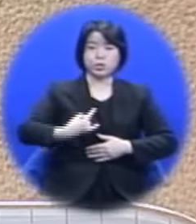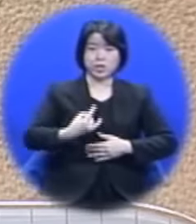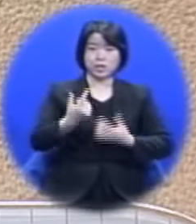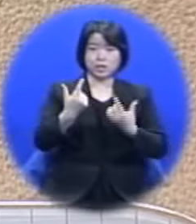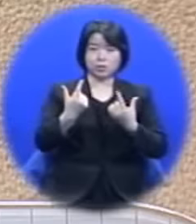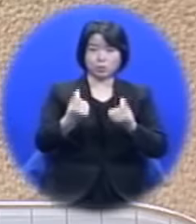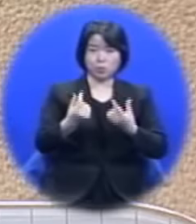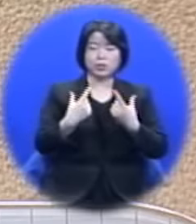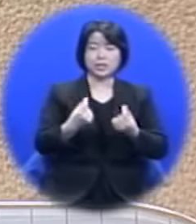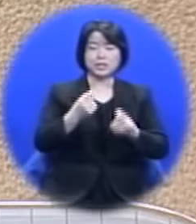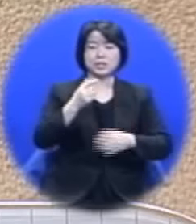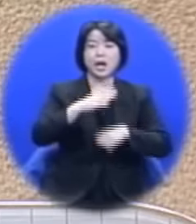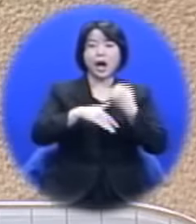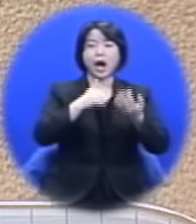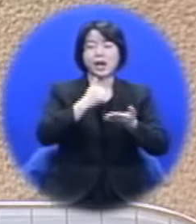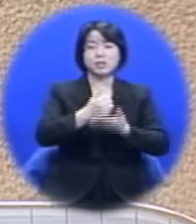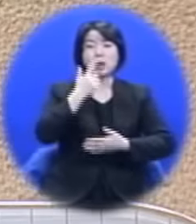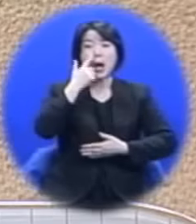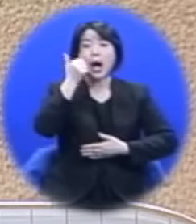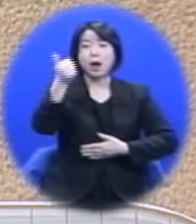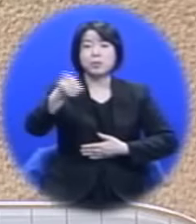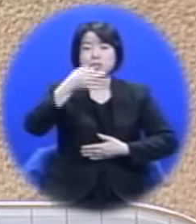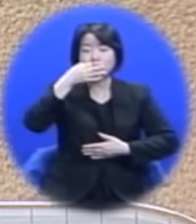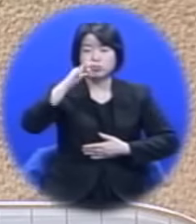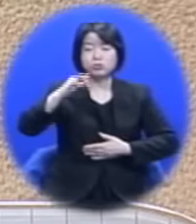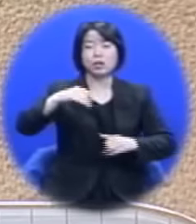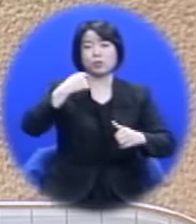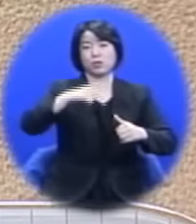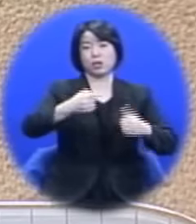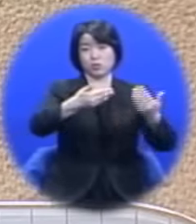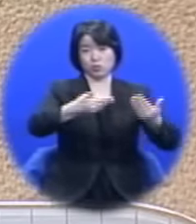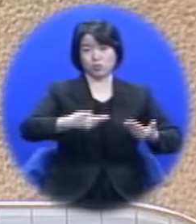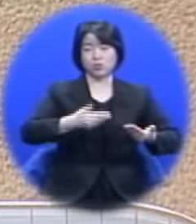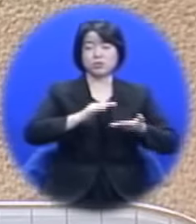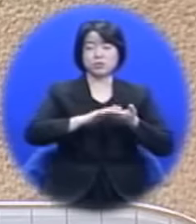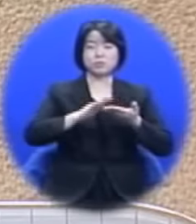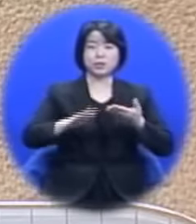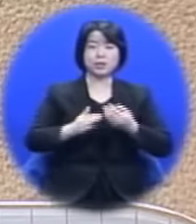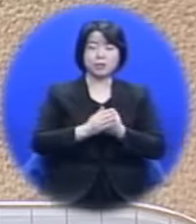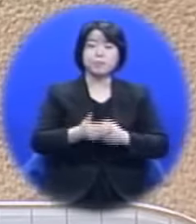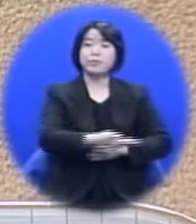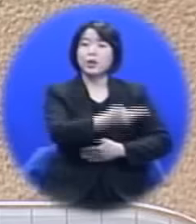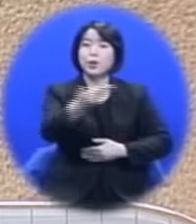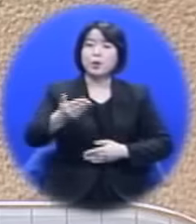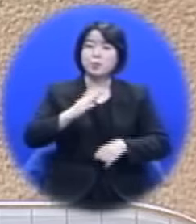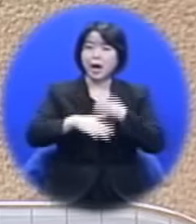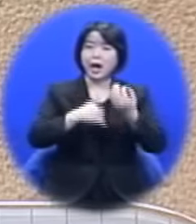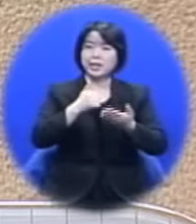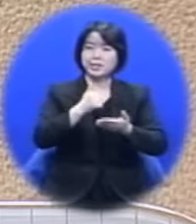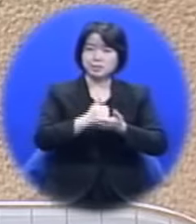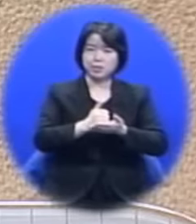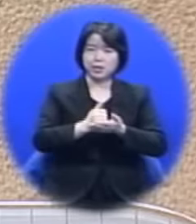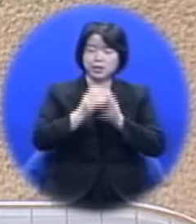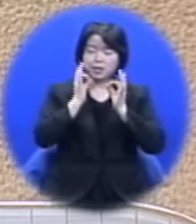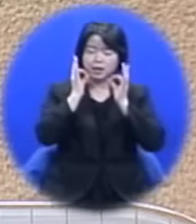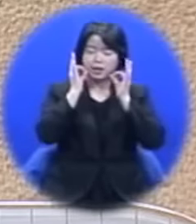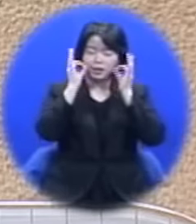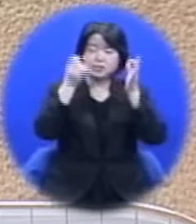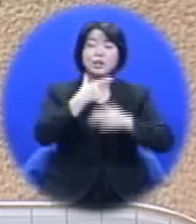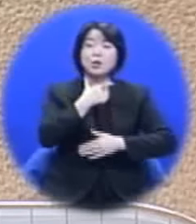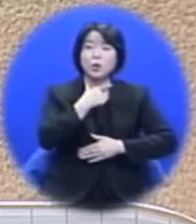아버지라고 부르라 하나님을 아버지라고 부르라고 하셨어요 여러분 하나님의 간절한 갈망 중에